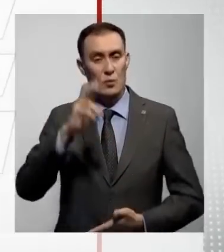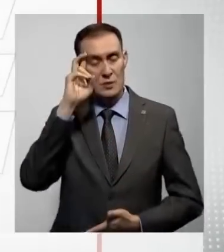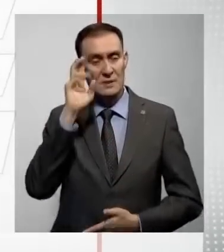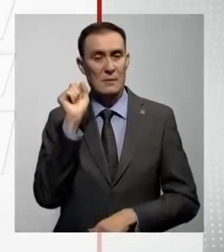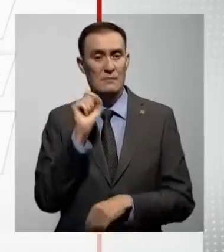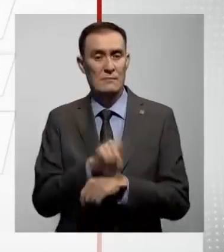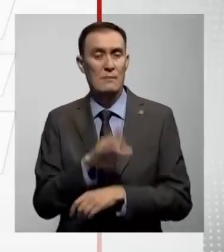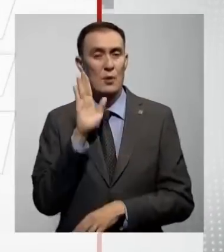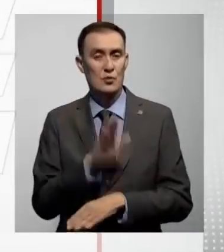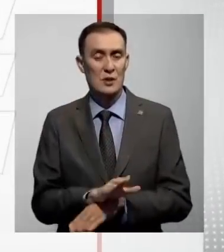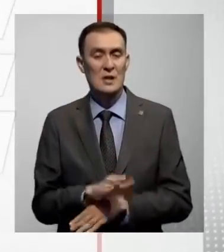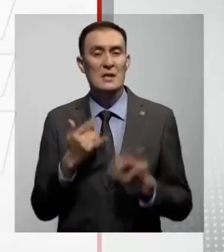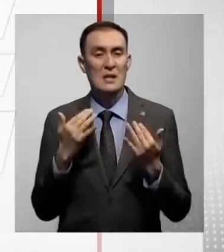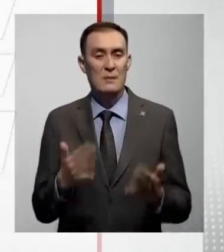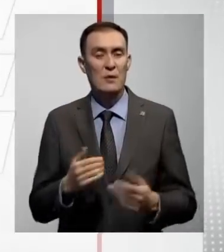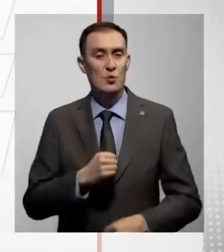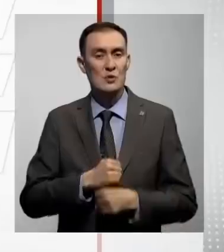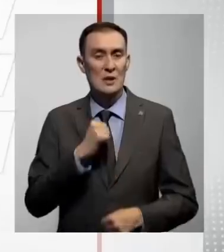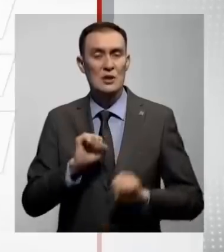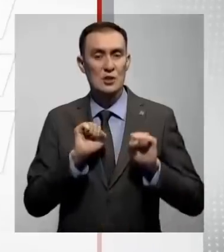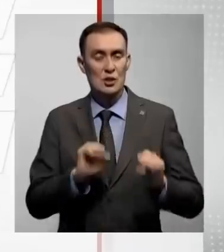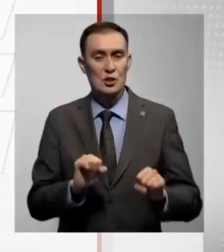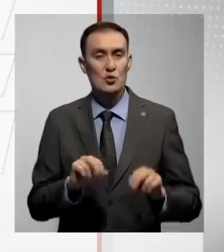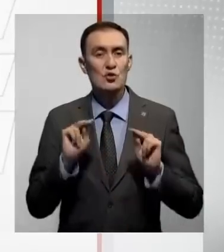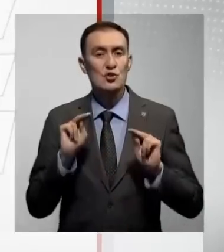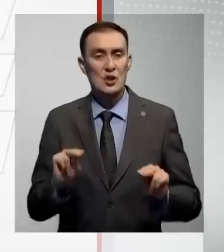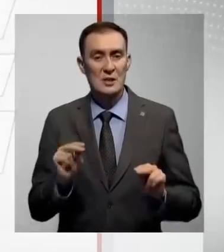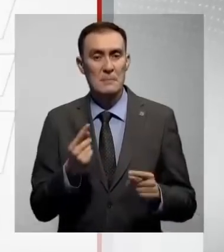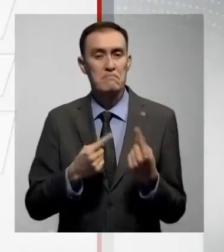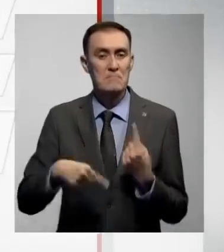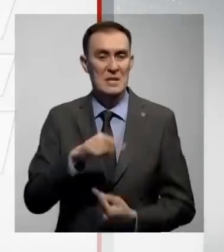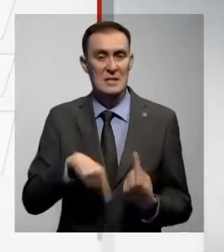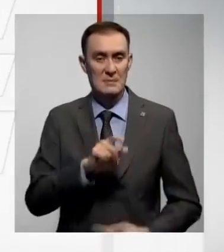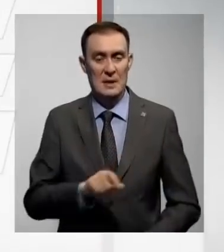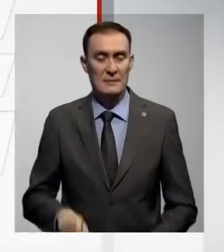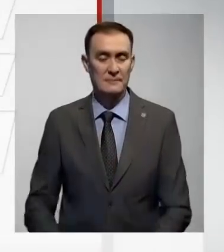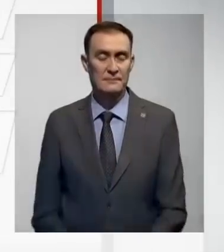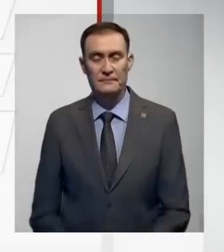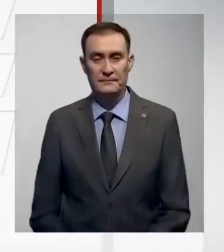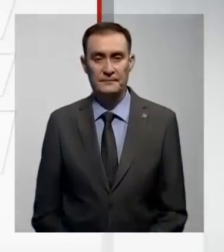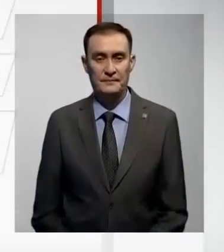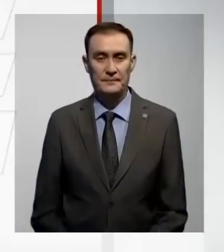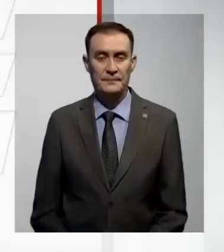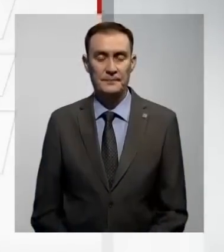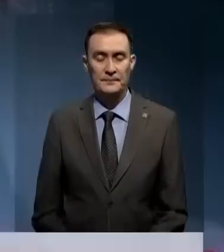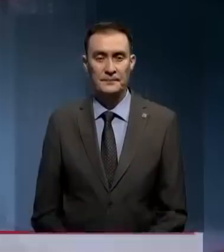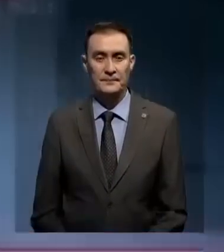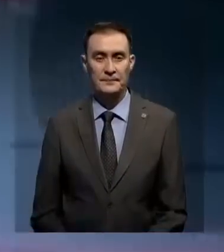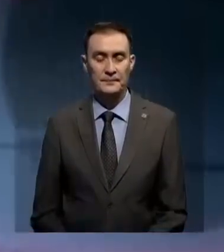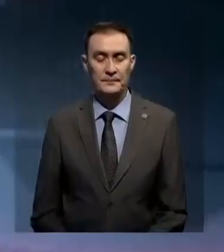ряд конкретных поручений и потребовал усилить защиту добросовестного бизнеса.